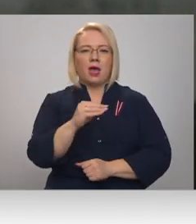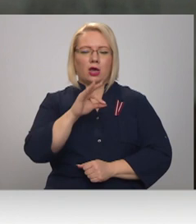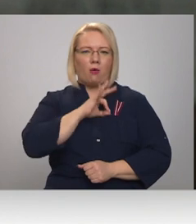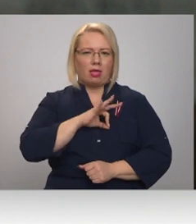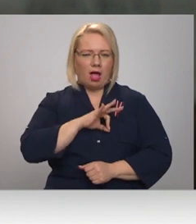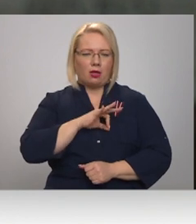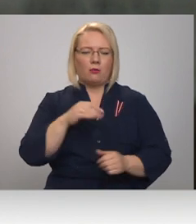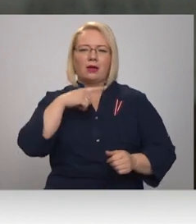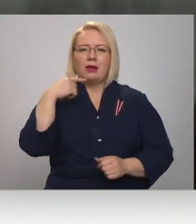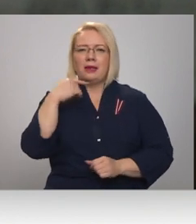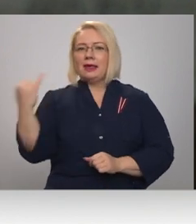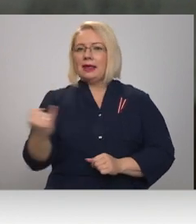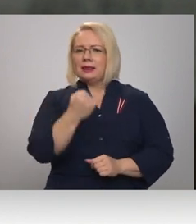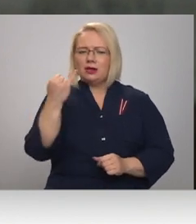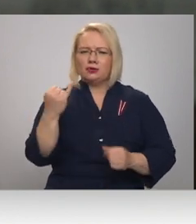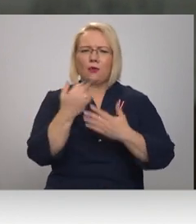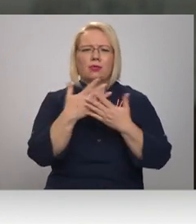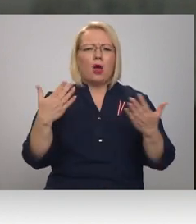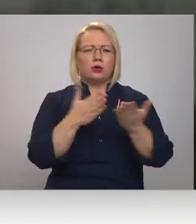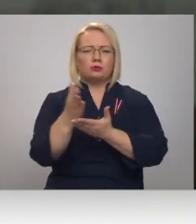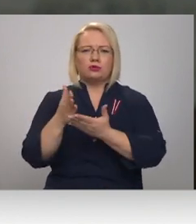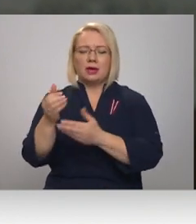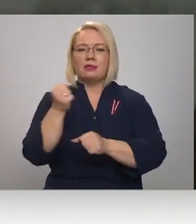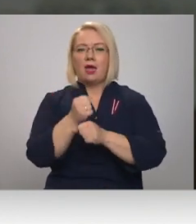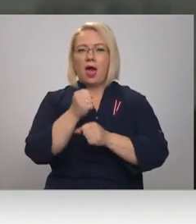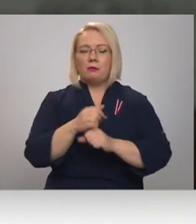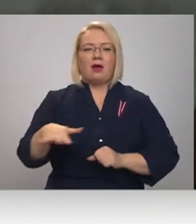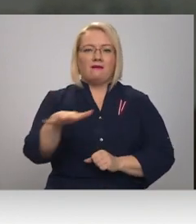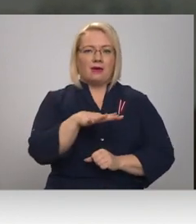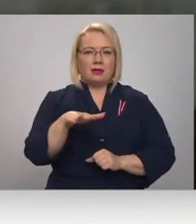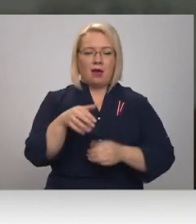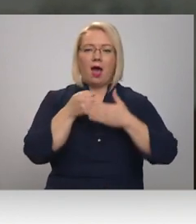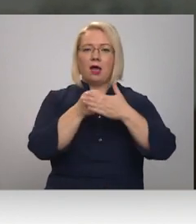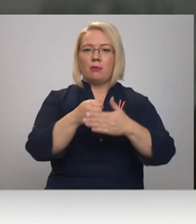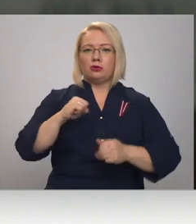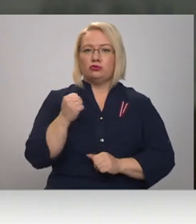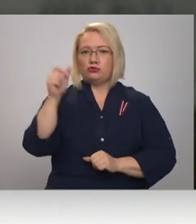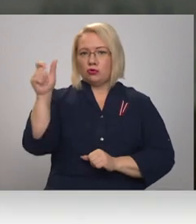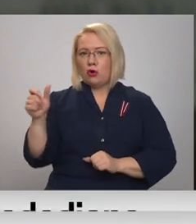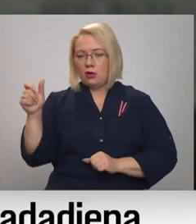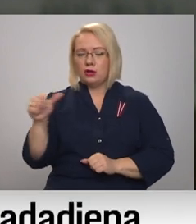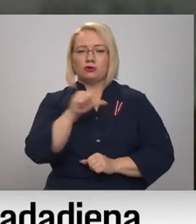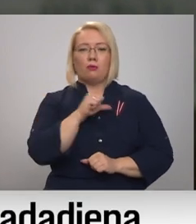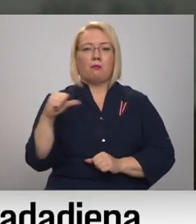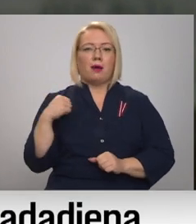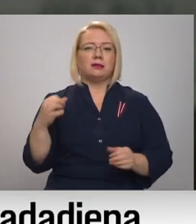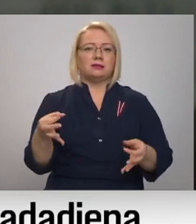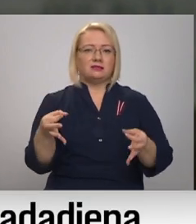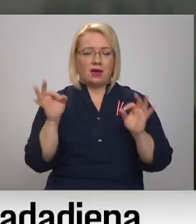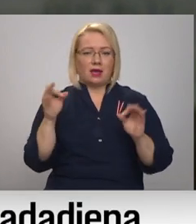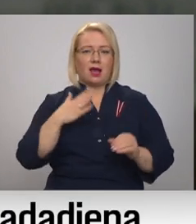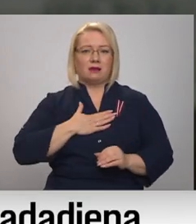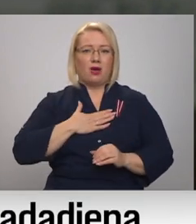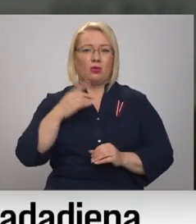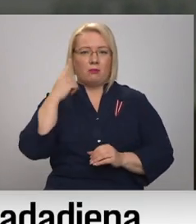vēlaties interesantu un daudzpusīgu darba vidi, atbalstošu kolēģis, un manuprāt, pats svarīgākais